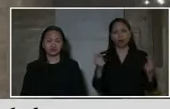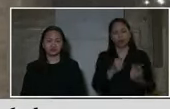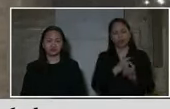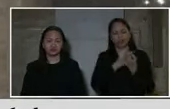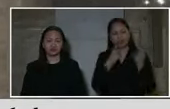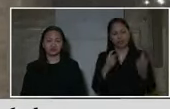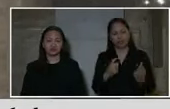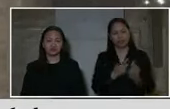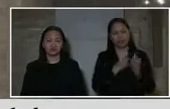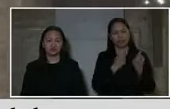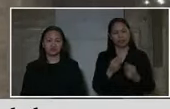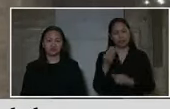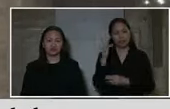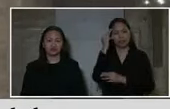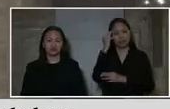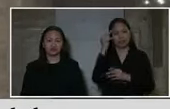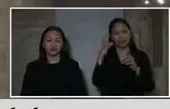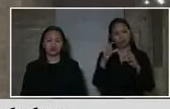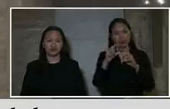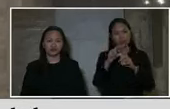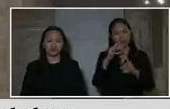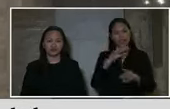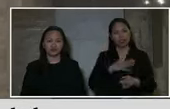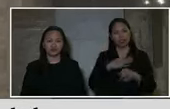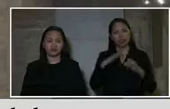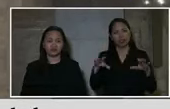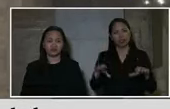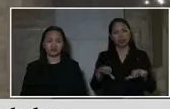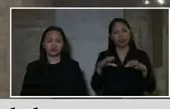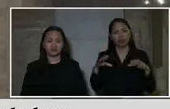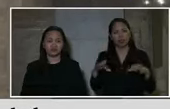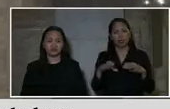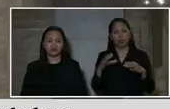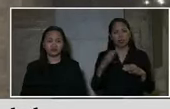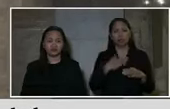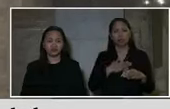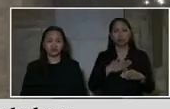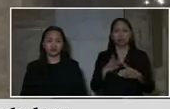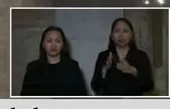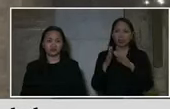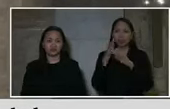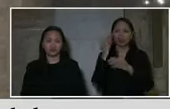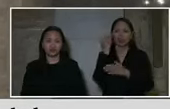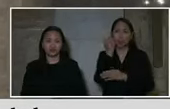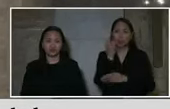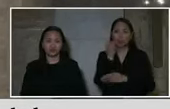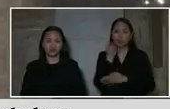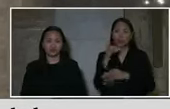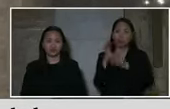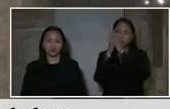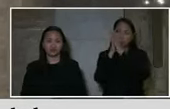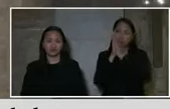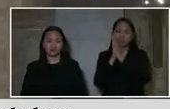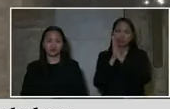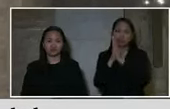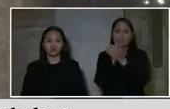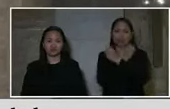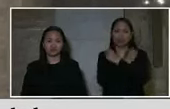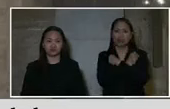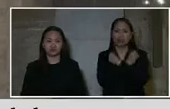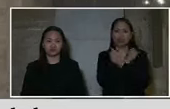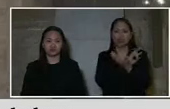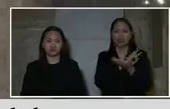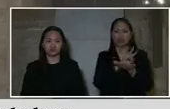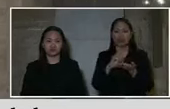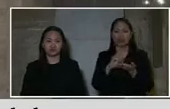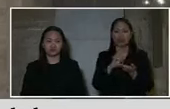nagkasala sa isip, sa salita at sa gawa at sa aking pagkukulang. Kaya isinasamo ko